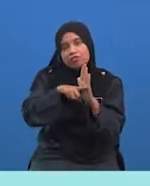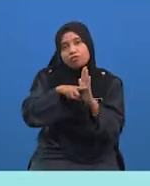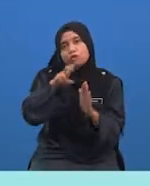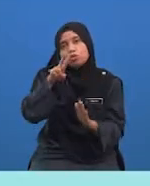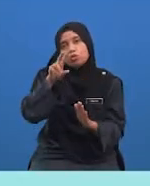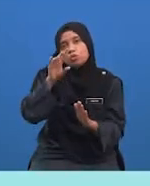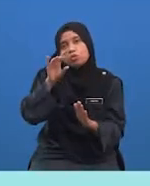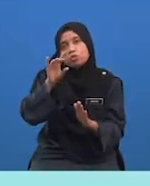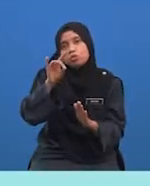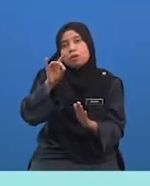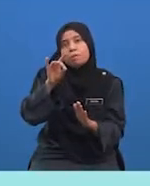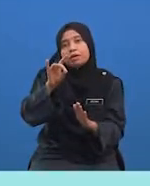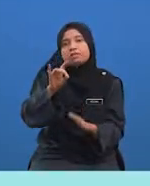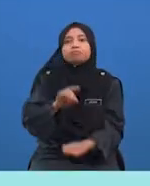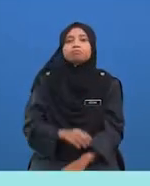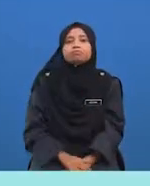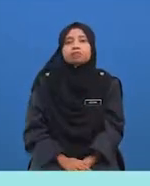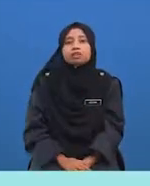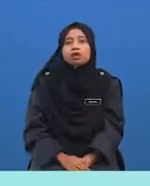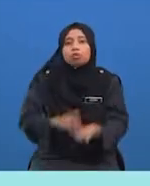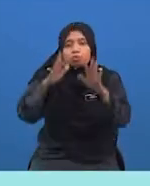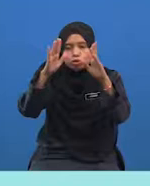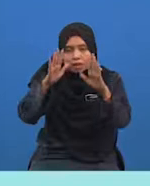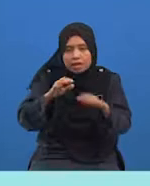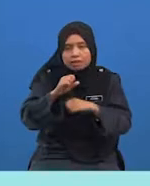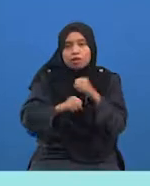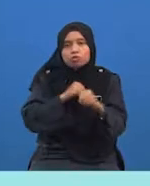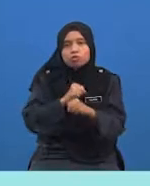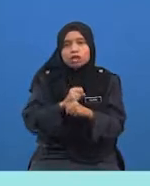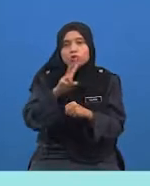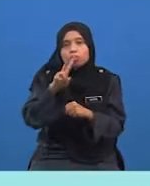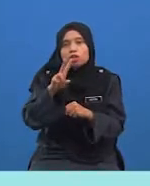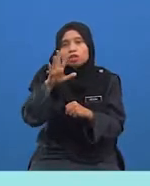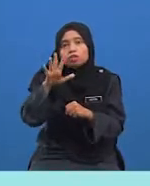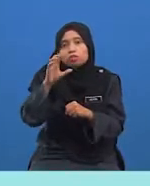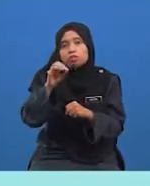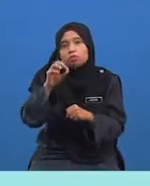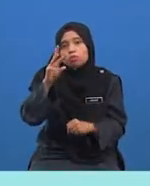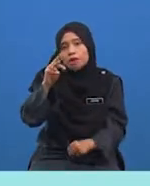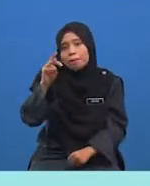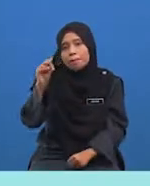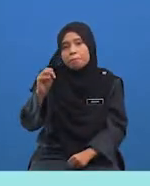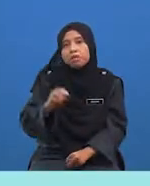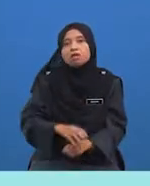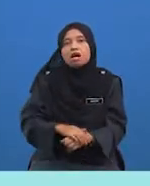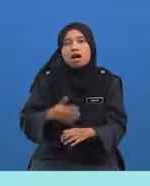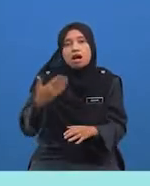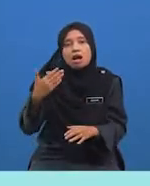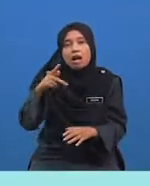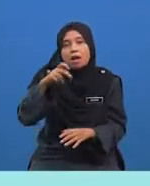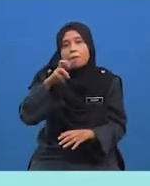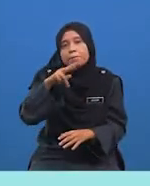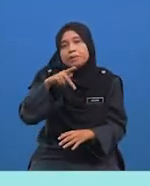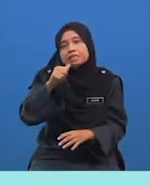28 darjah Celsius. Jumlah hujan tahunan 250 mm. Kerpasan